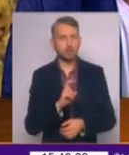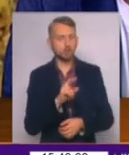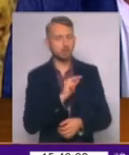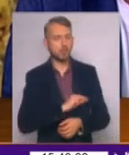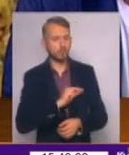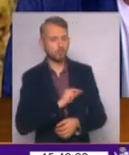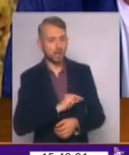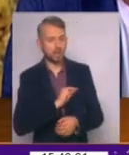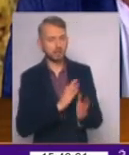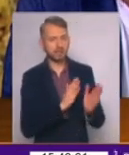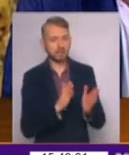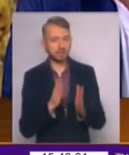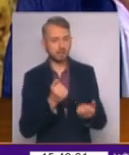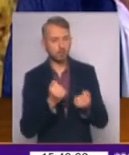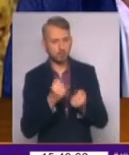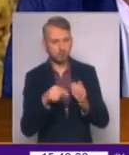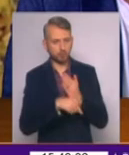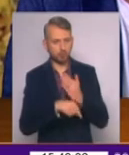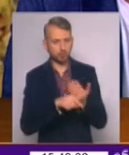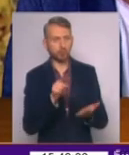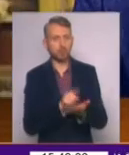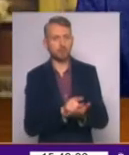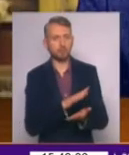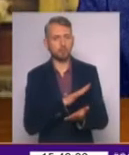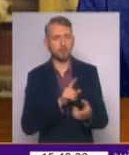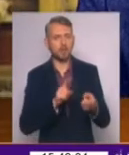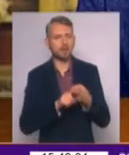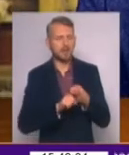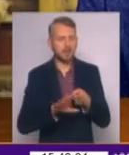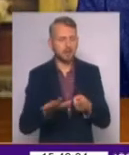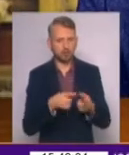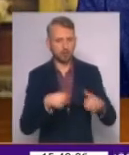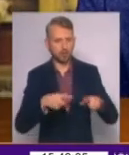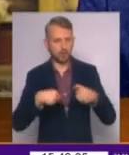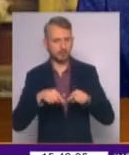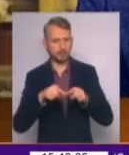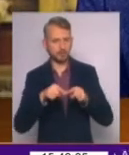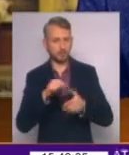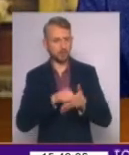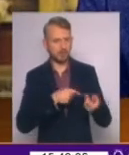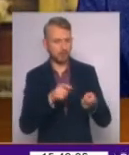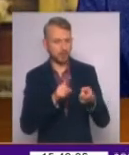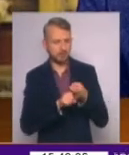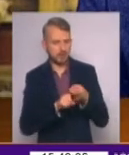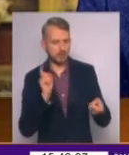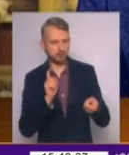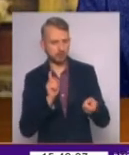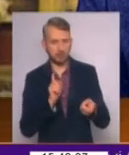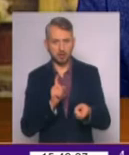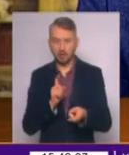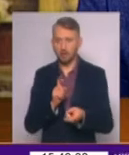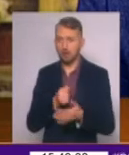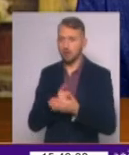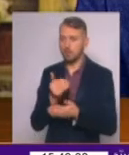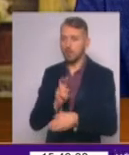працювала системна боротьба з корупцією, мають бути незалежні повністю органи від влади, повністю незалежні. Ваша приходила